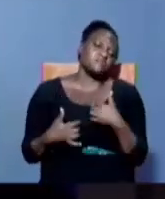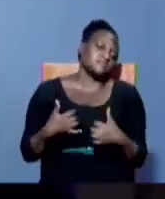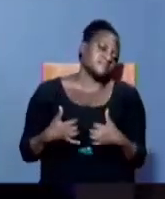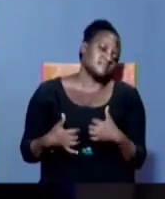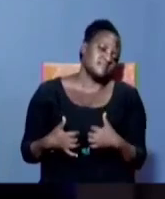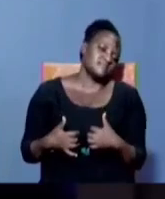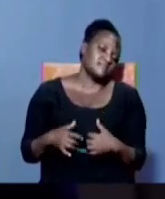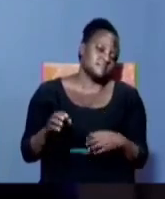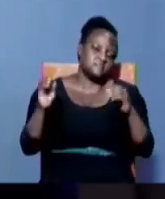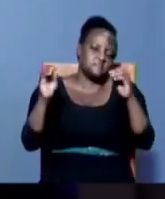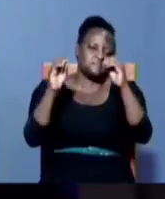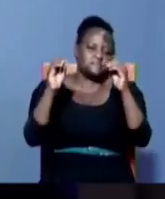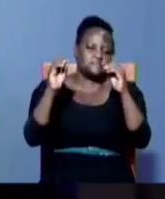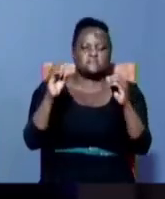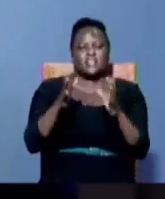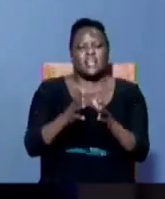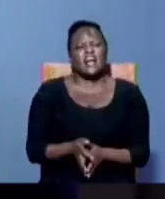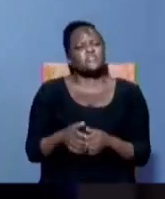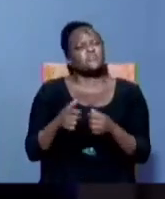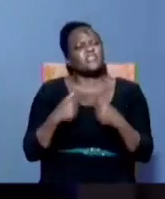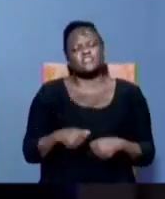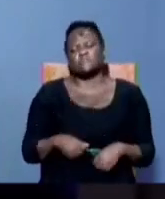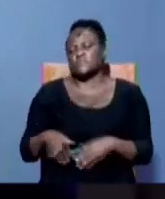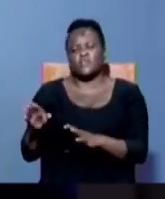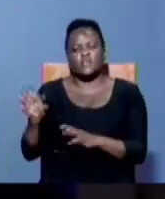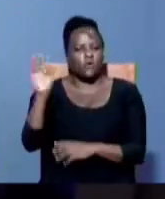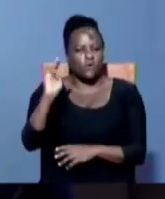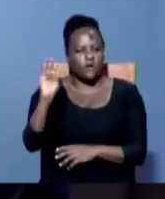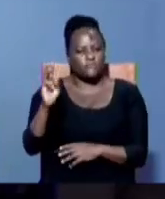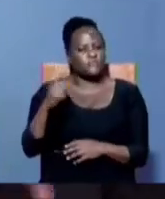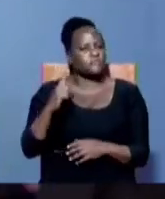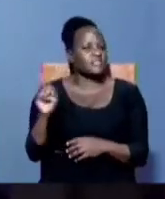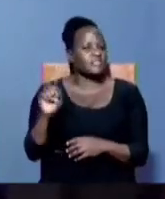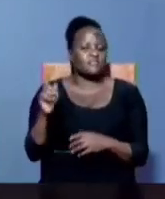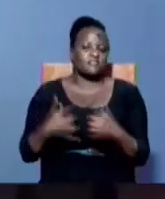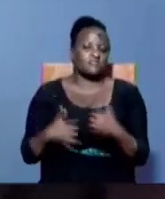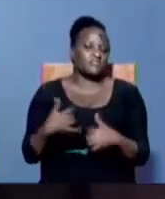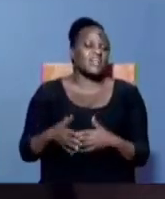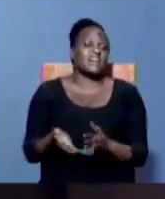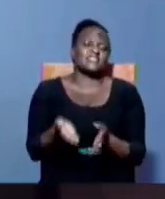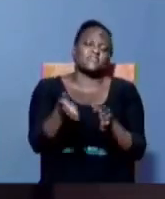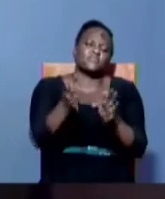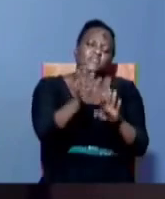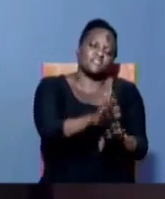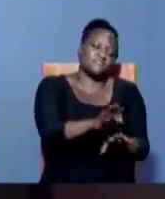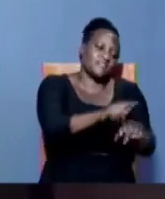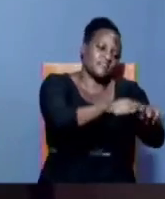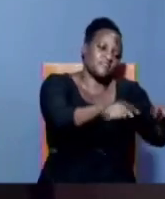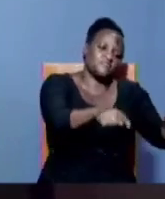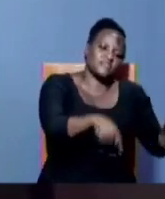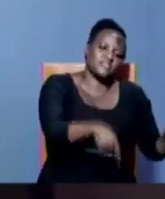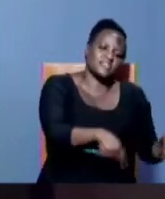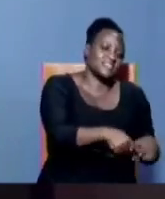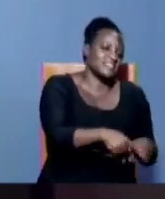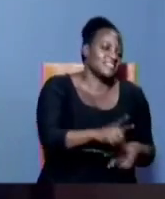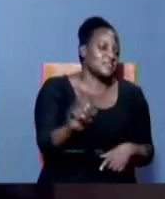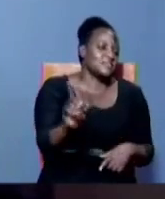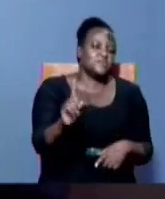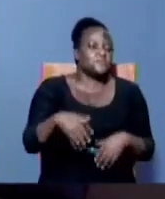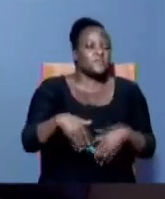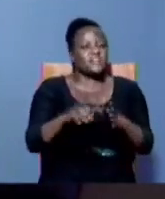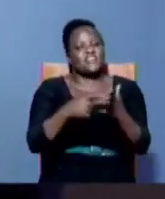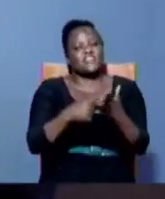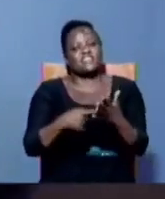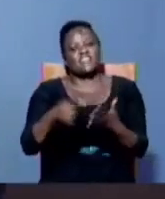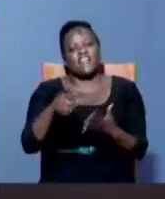aidha umelazimishwa kuwa ama vyovyote, na hata ukienda kaburini, hauendi kaburini na jina